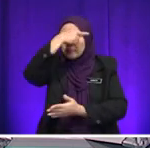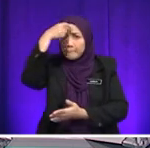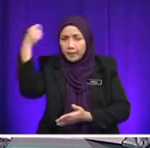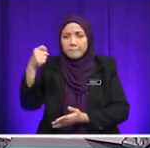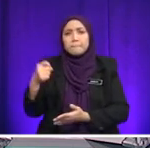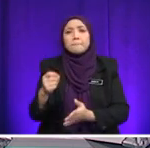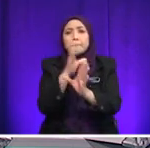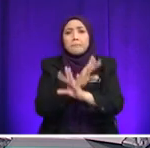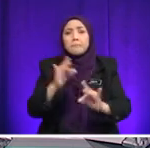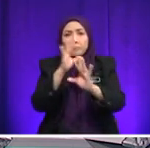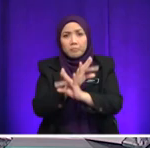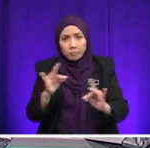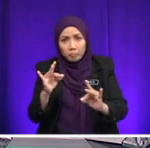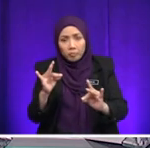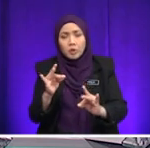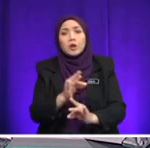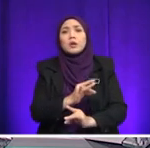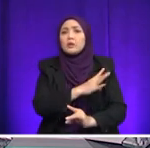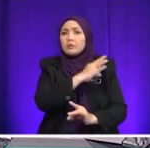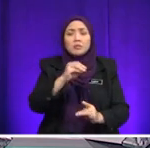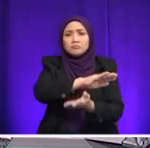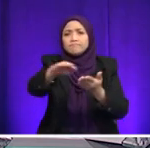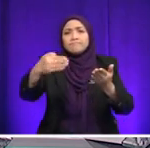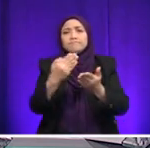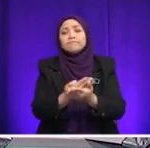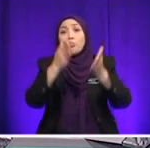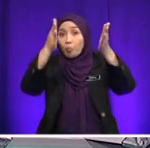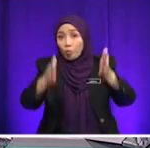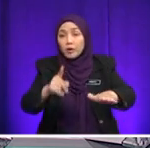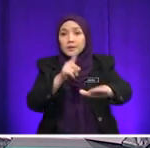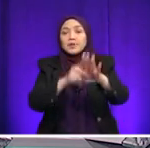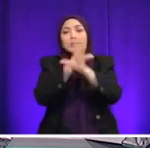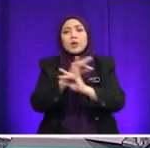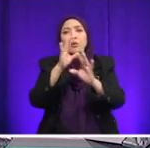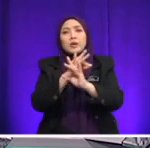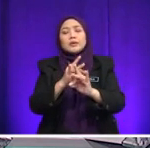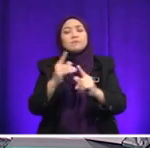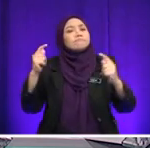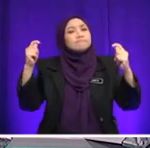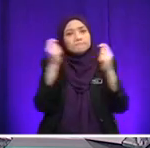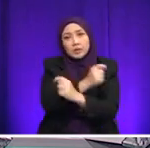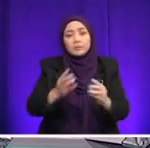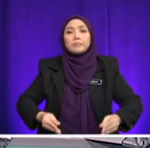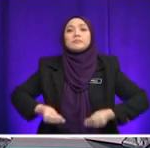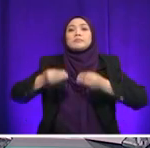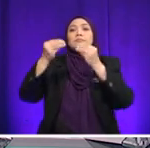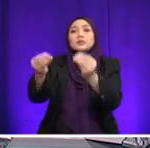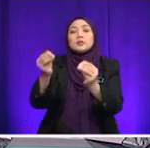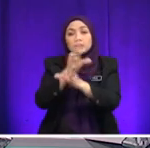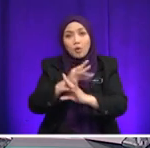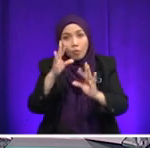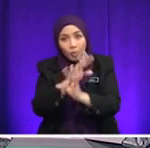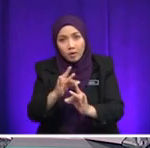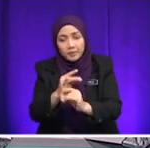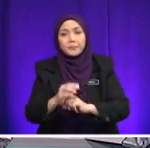Datuk petinggi Abang hajat bila dan juga penduduk-penduduk yang pertama sama beliau ini menentang penyerahan Serawak jadi faktor yang pertama